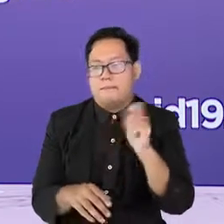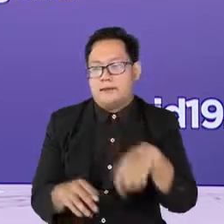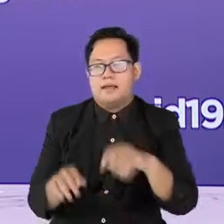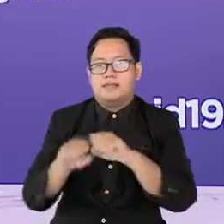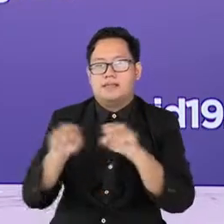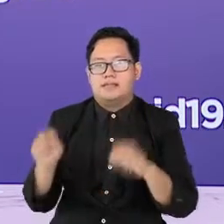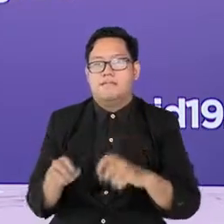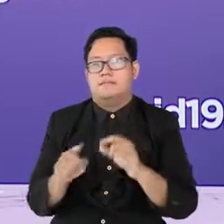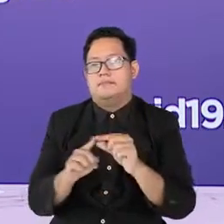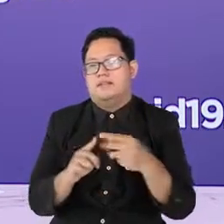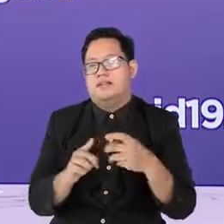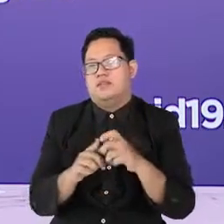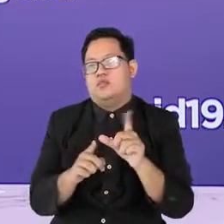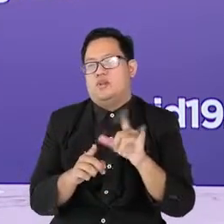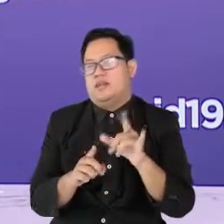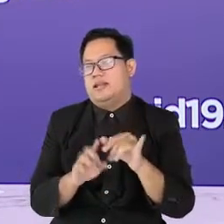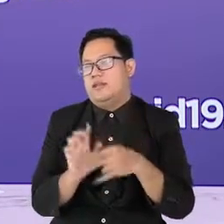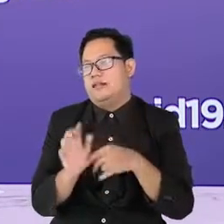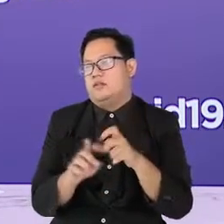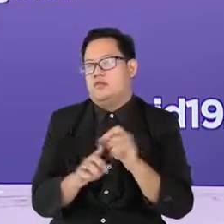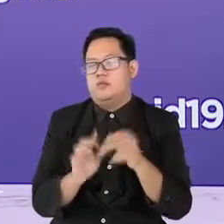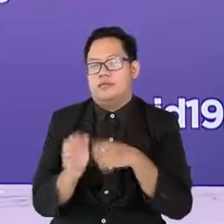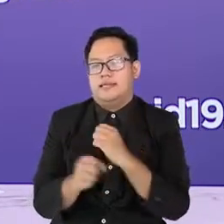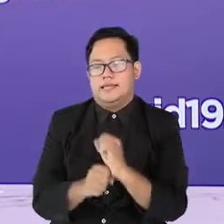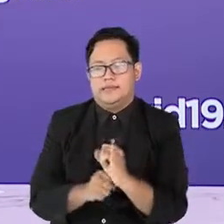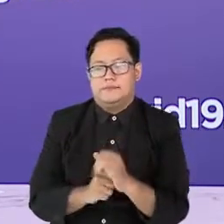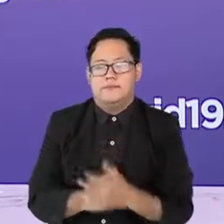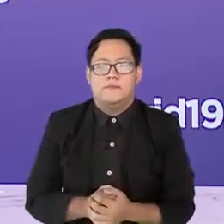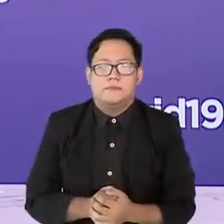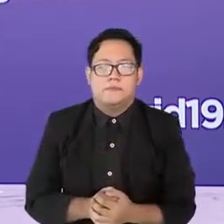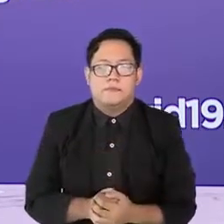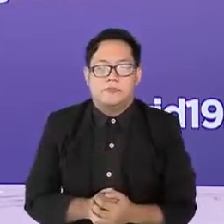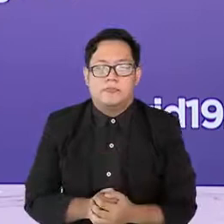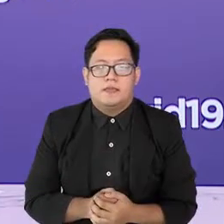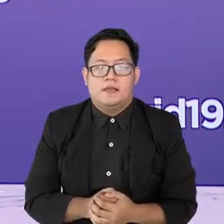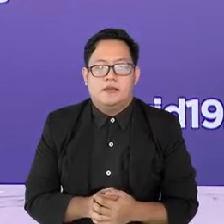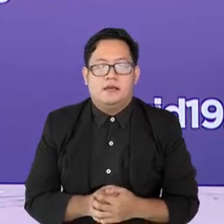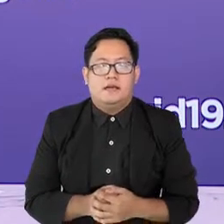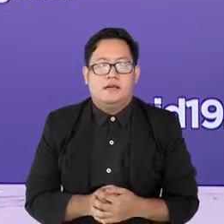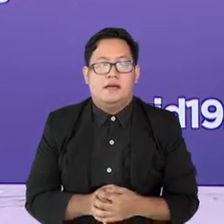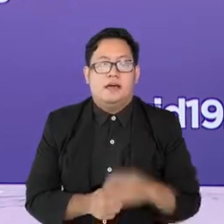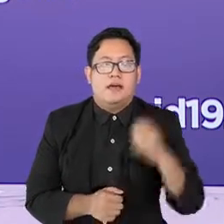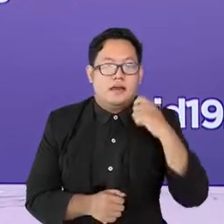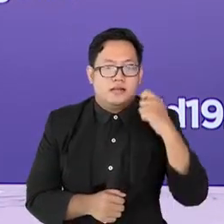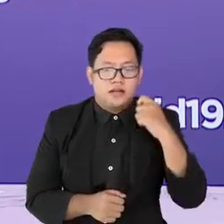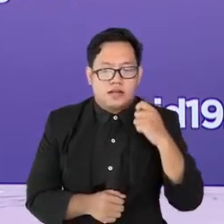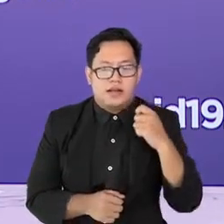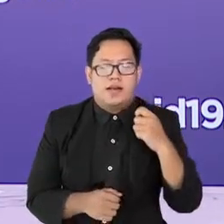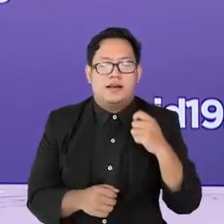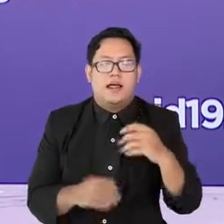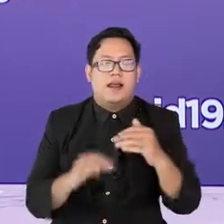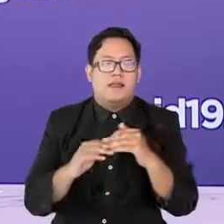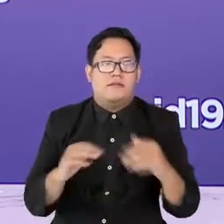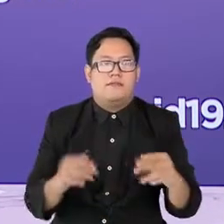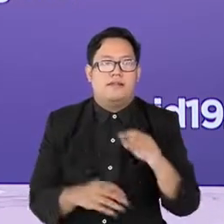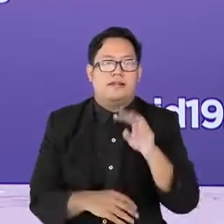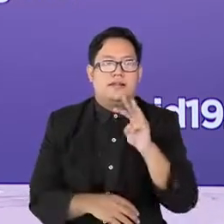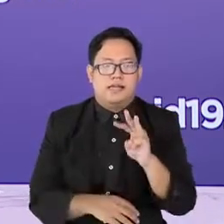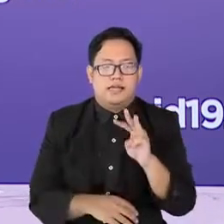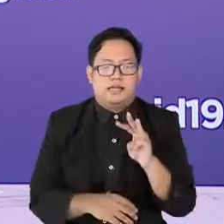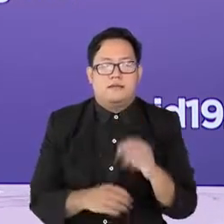seluruh restoran ditetapkan kapasitasnya menjadi 25% atau dua orang Per meja dengan jam operasional